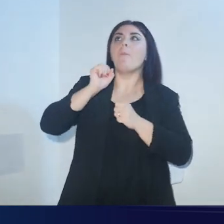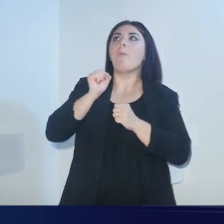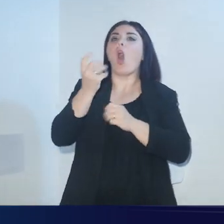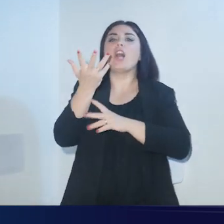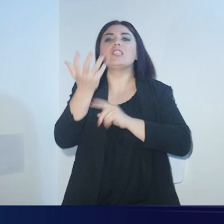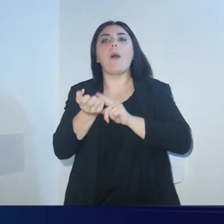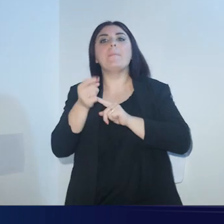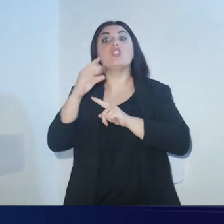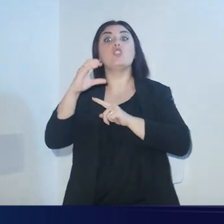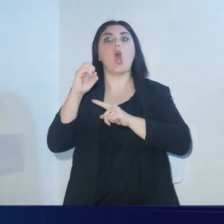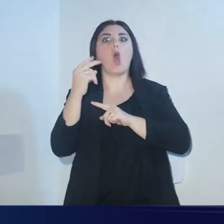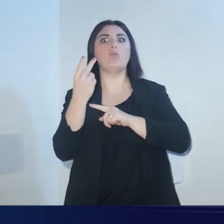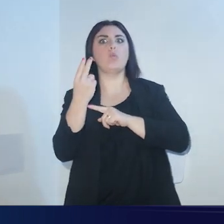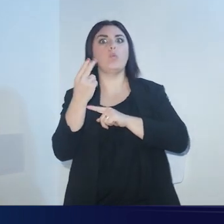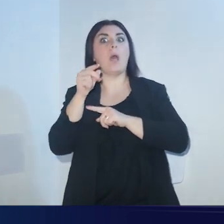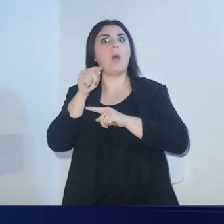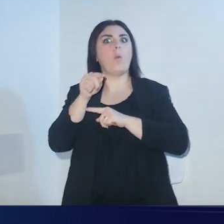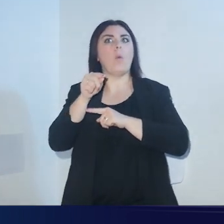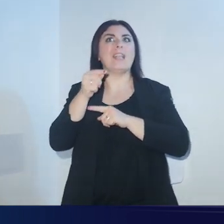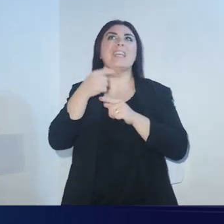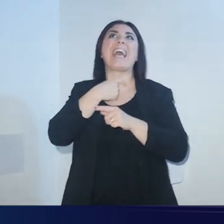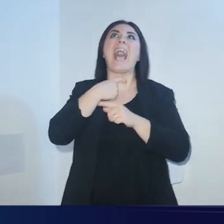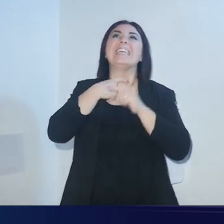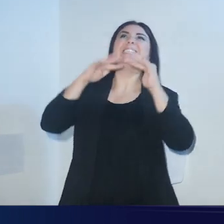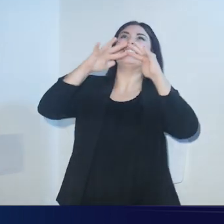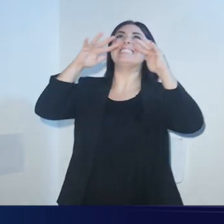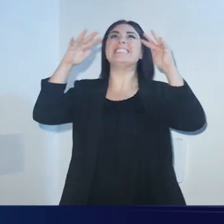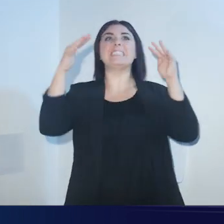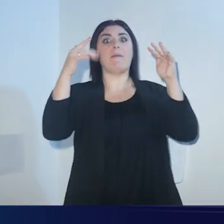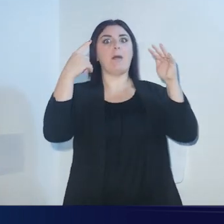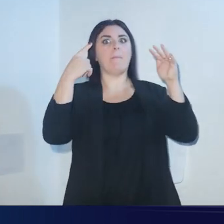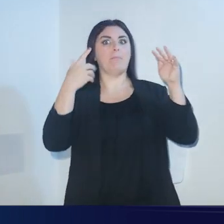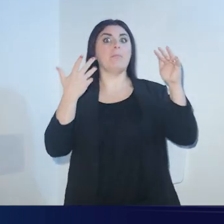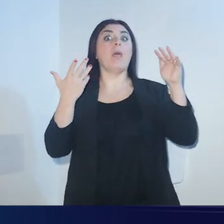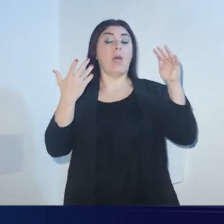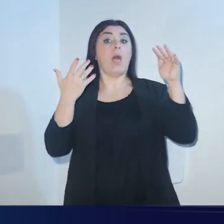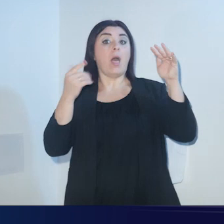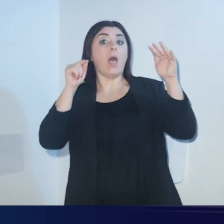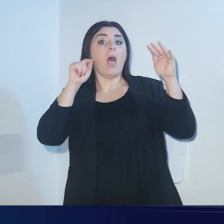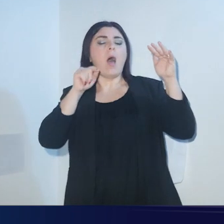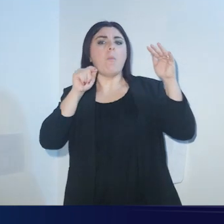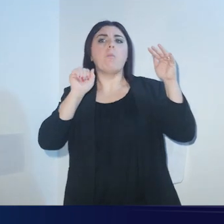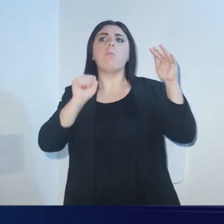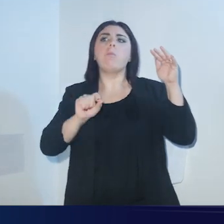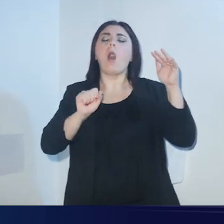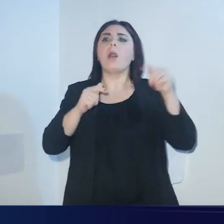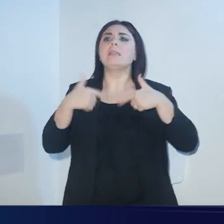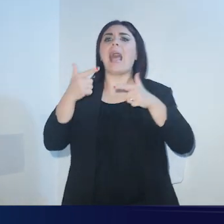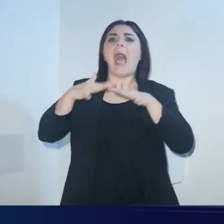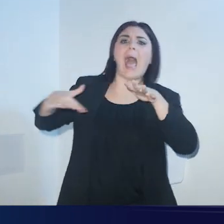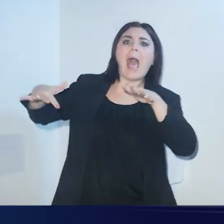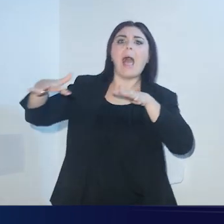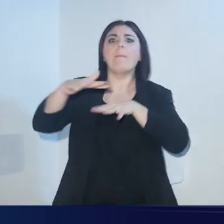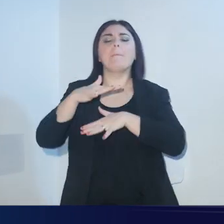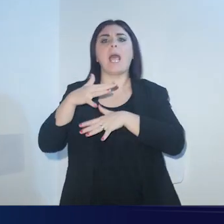assorbire CO2, quindi che è un gas serra, quindi nocivo per l'uomo, e immettere nell'ambiente ossigeno